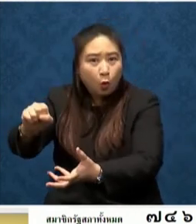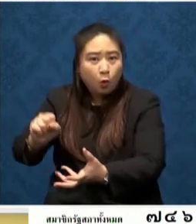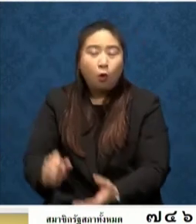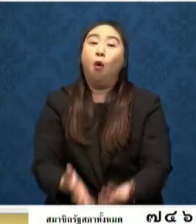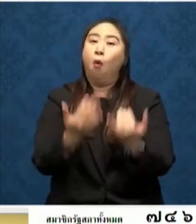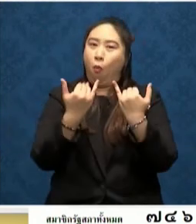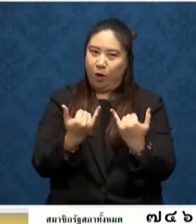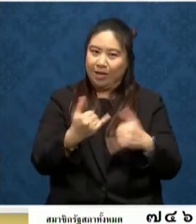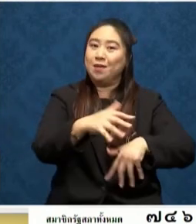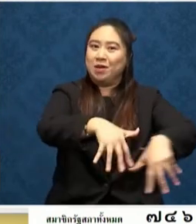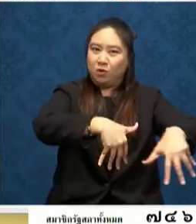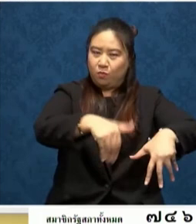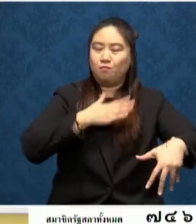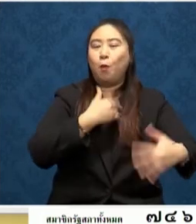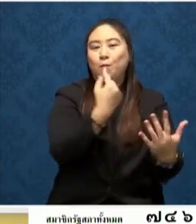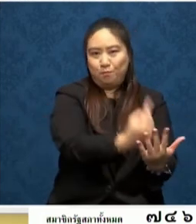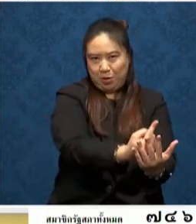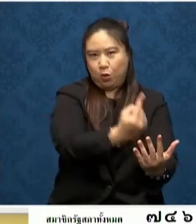เป็ตวแทนของพวกเขาแล้ว